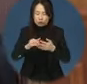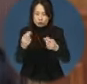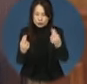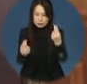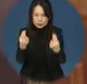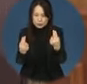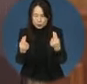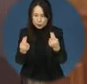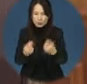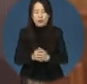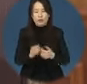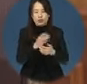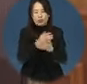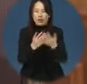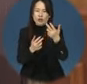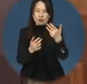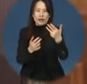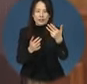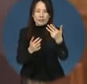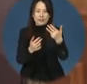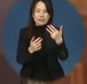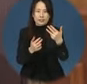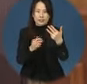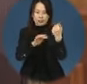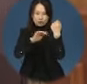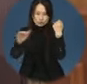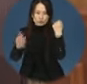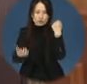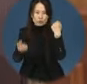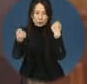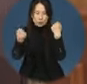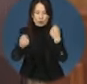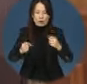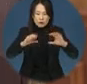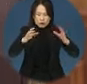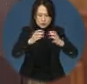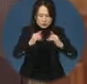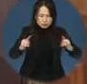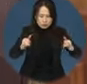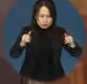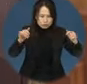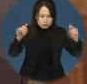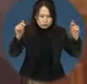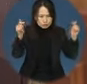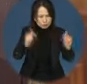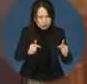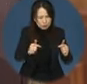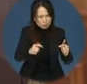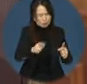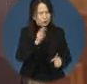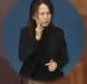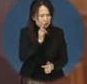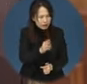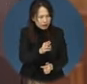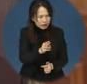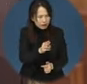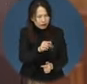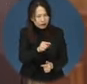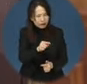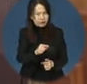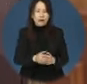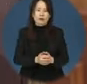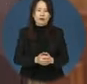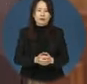등도 8가지 지표 를 이용해서 1 인구 감소 지역이 여기는 인구 감 질이 좀 심각한 것 같다 오늘 그러면